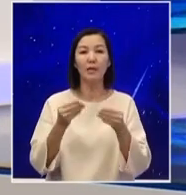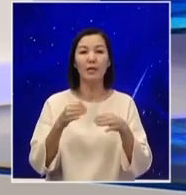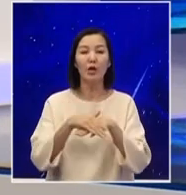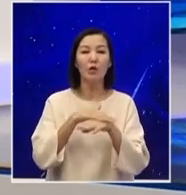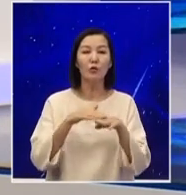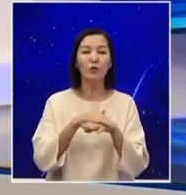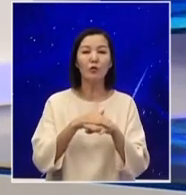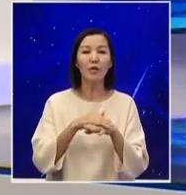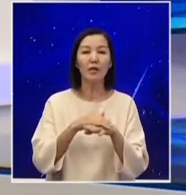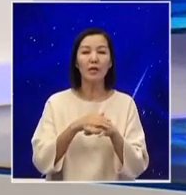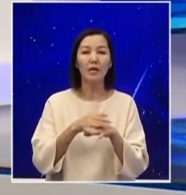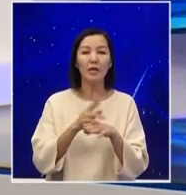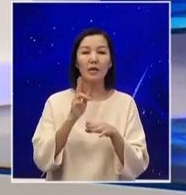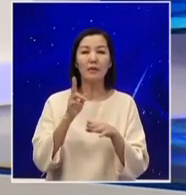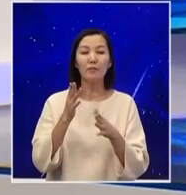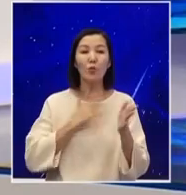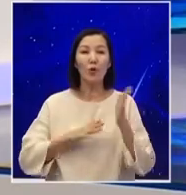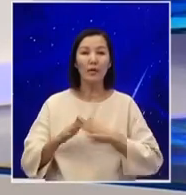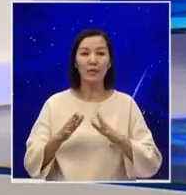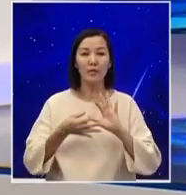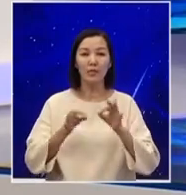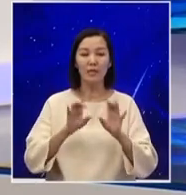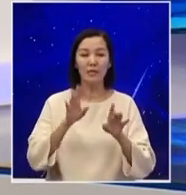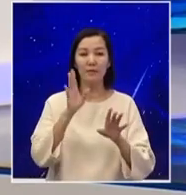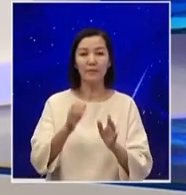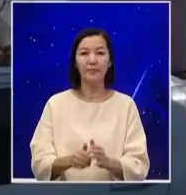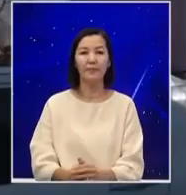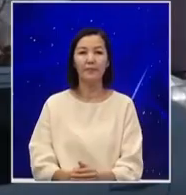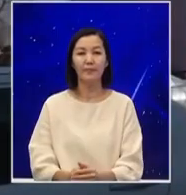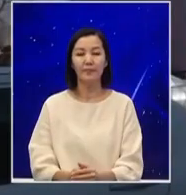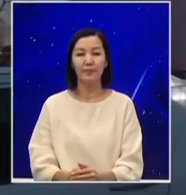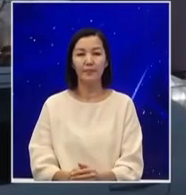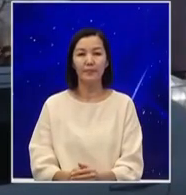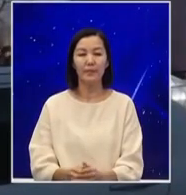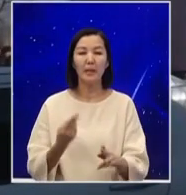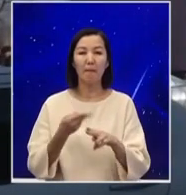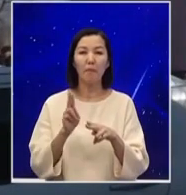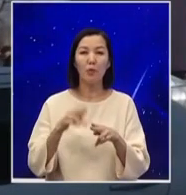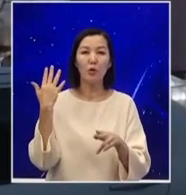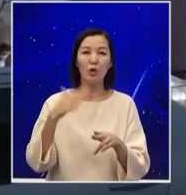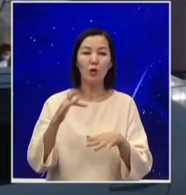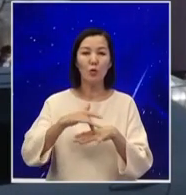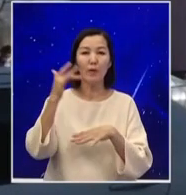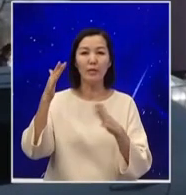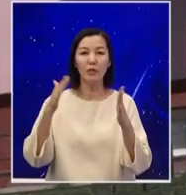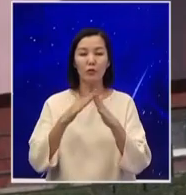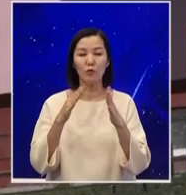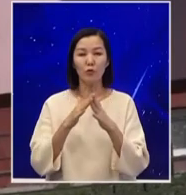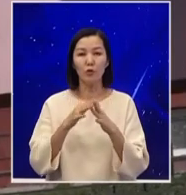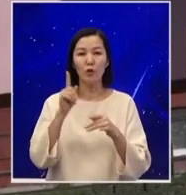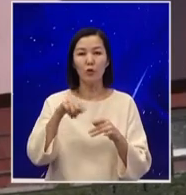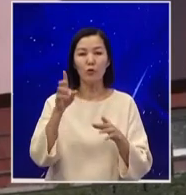Тұрғындар қоныс тойын қашан тойлайды? Толығырақ тілші бейне материалында. Бұл елу пәтерлі еңселі тұрғын үй қаладағы